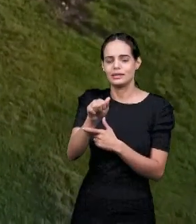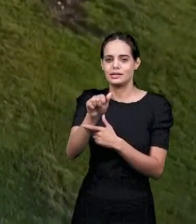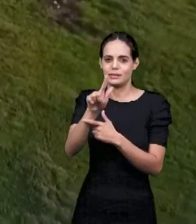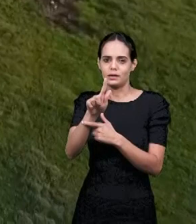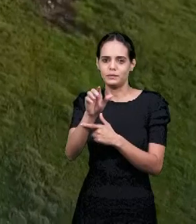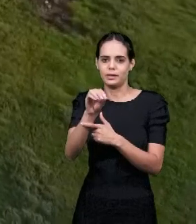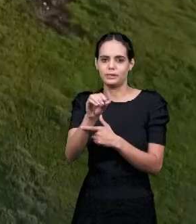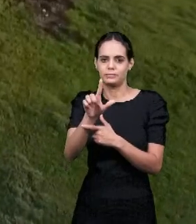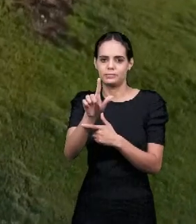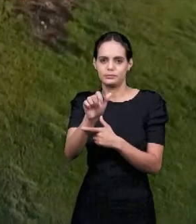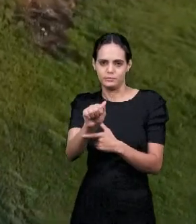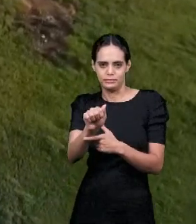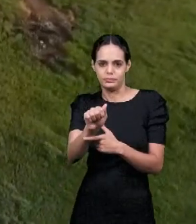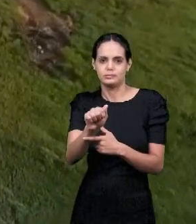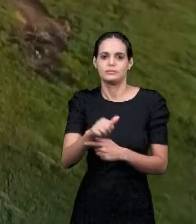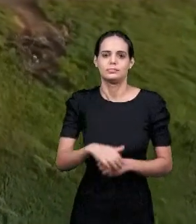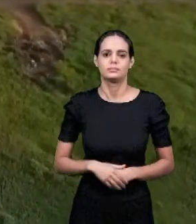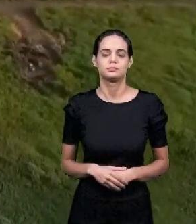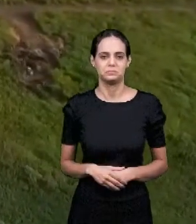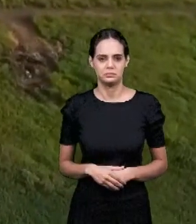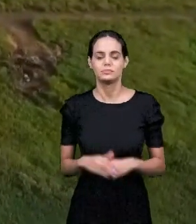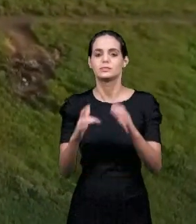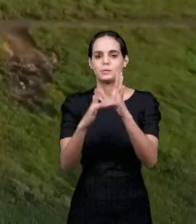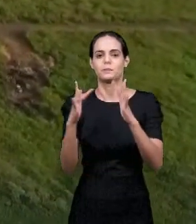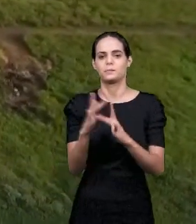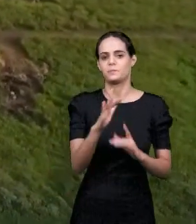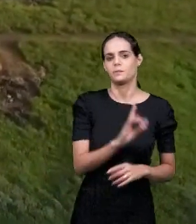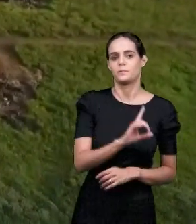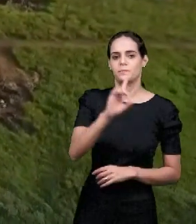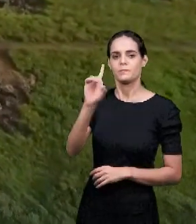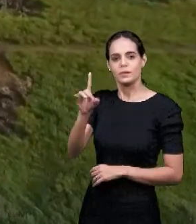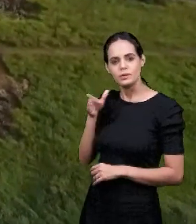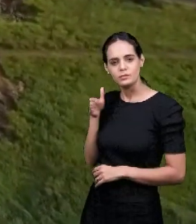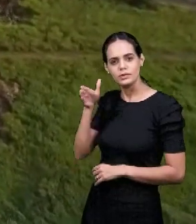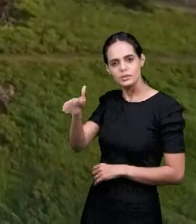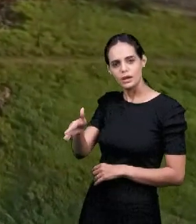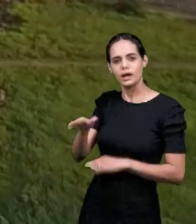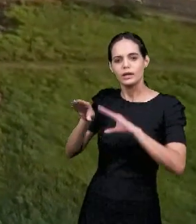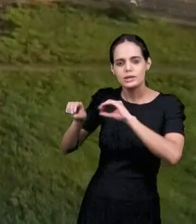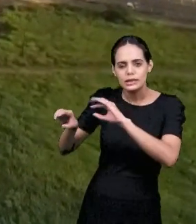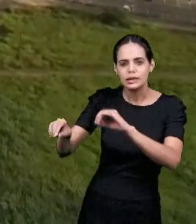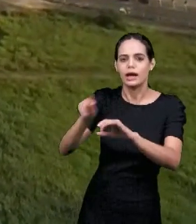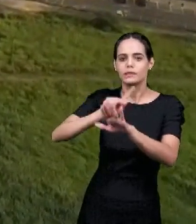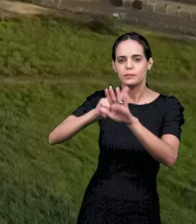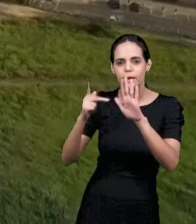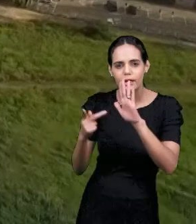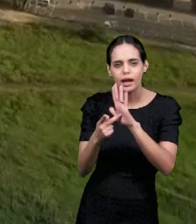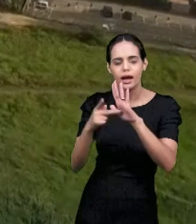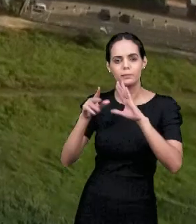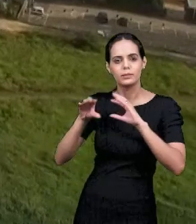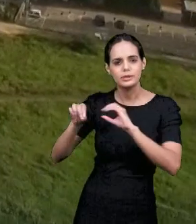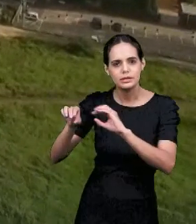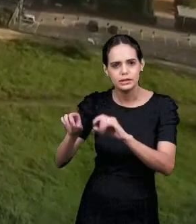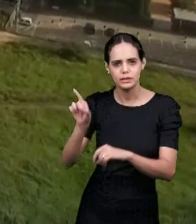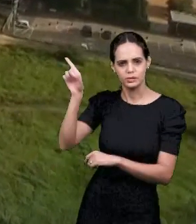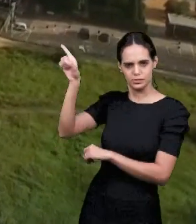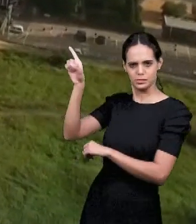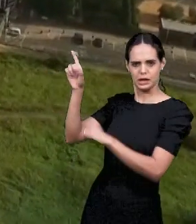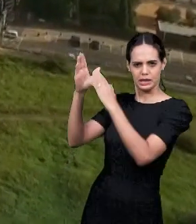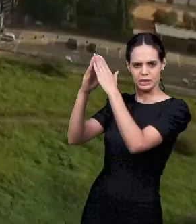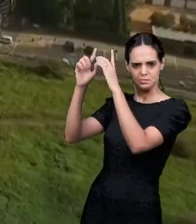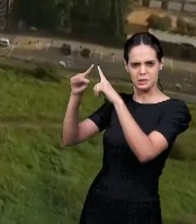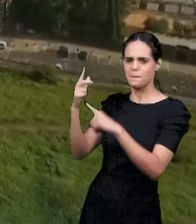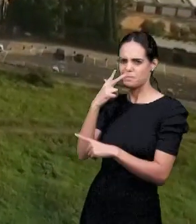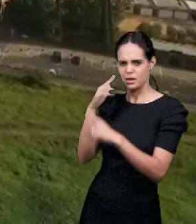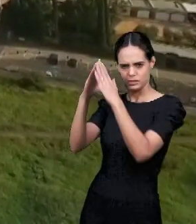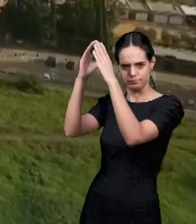ruines, une oportunidades ali, synagogue où horas le ensinando Seigneur ali, Jésus a pregando o fréquenté Evangelho de plusieurs Jesus. fois en enseignant ses Podemos paraboles, ver ses ali o Império enseignements. Romano